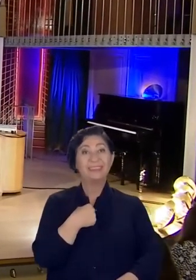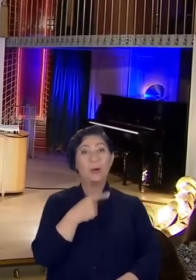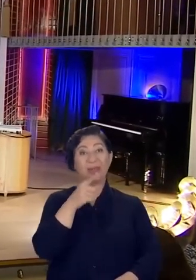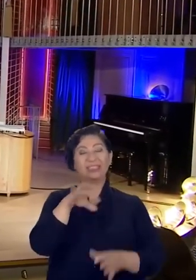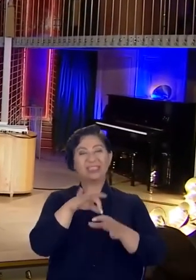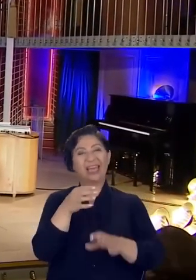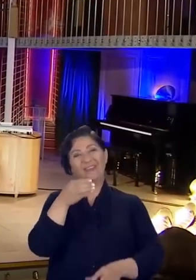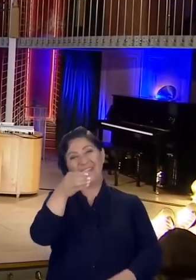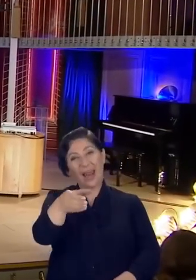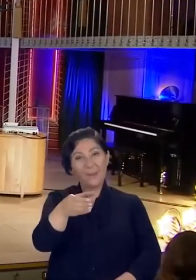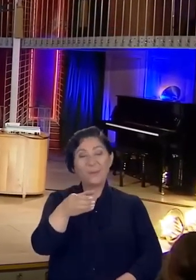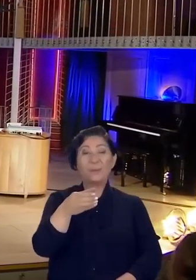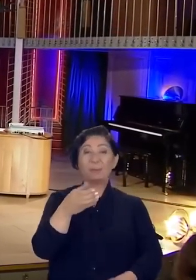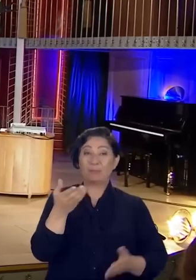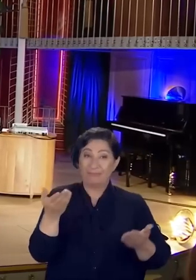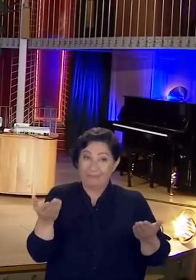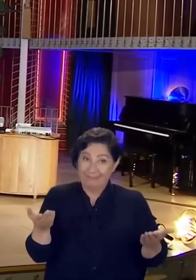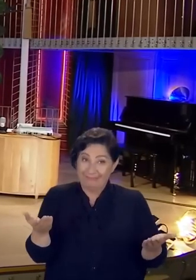ona bir çay verelim. Tabii ki